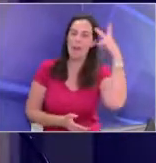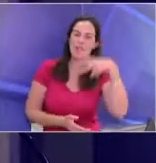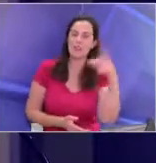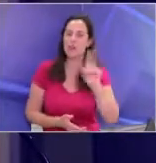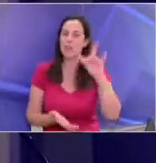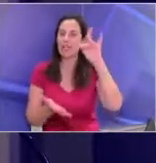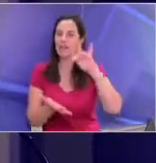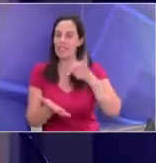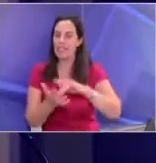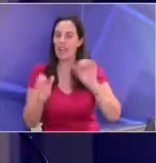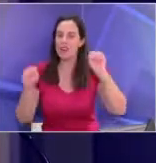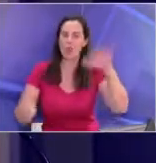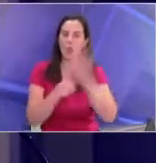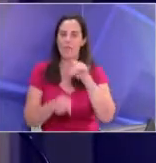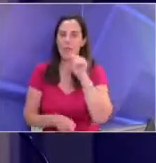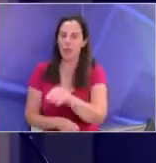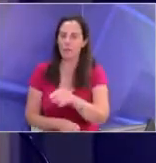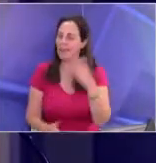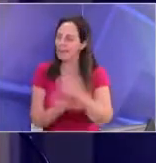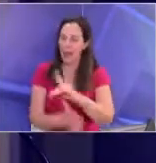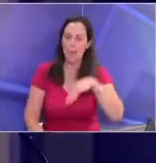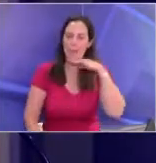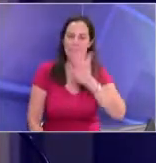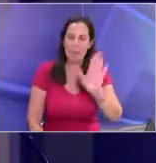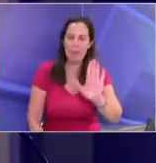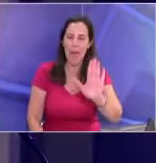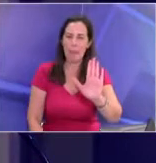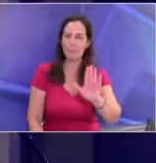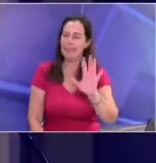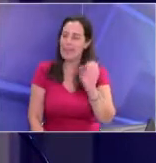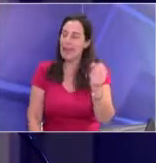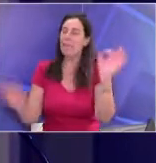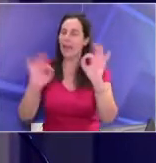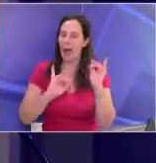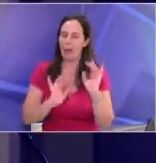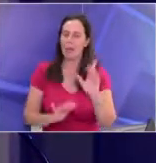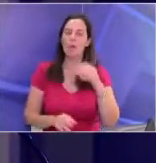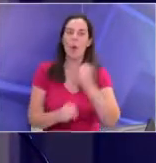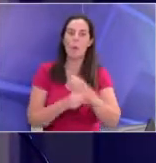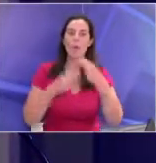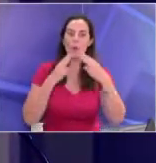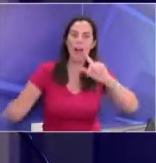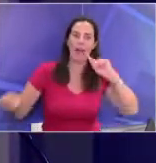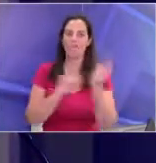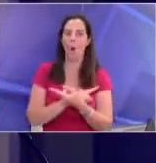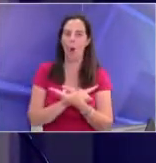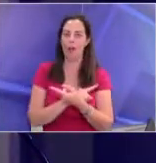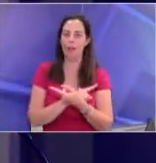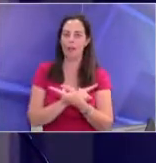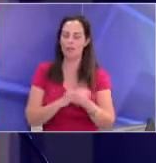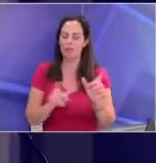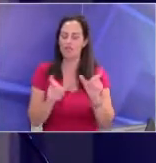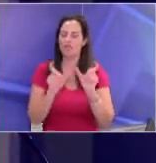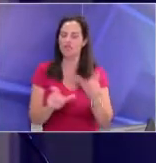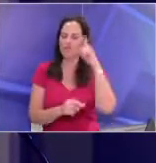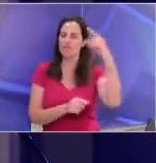שמי שנמצא בשלטון דופק אותם, כבר לא מספקים את הסחורה, אם בכלל הם גורמים לתגובה הפוכה של התבצרות